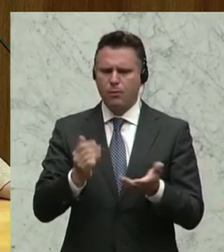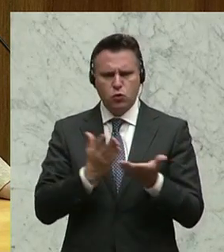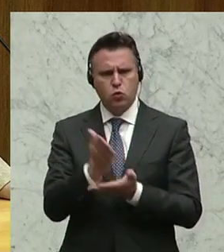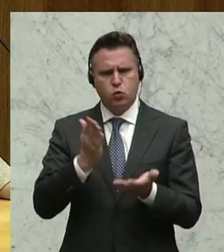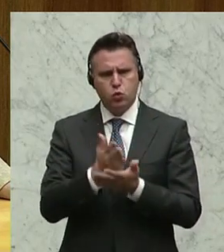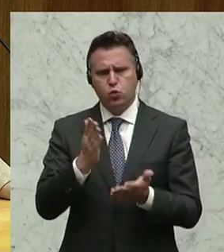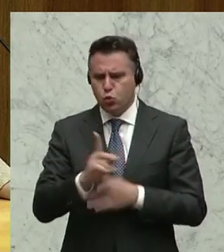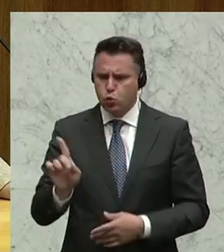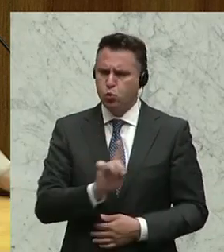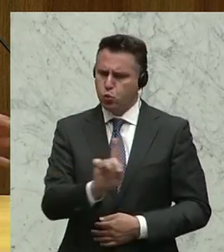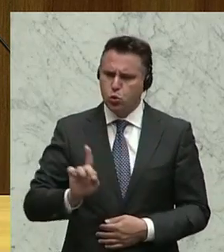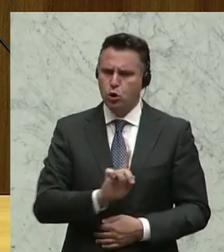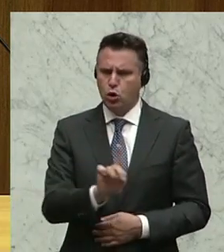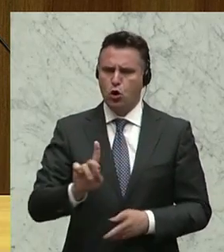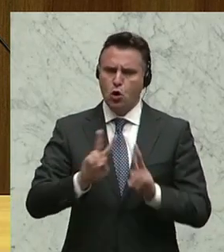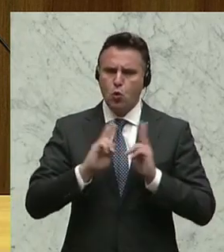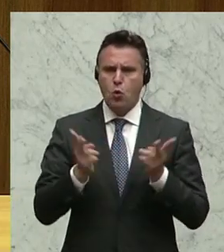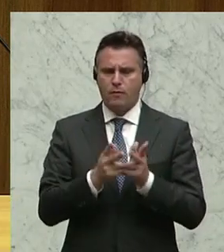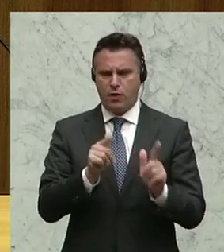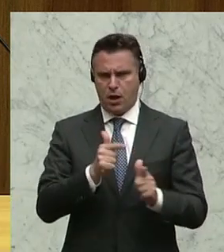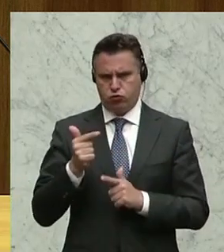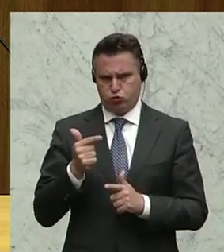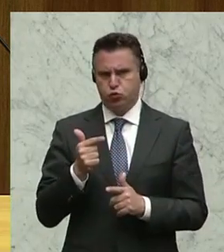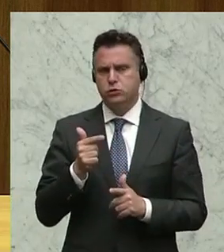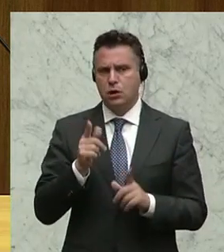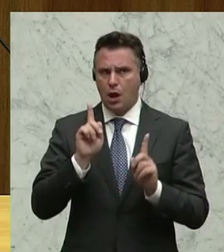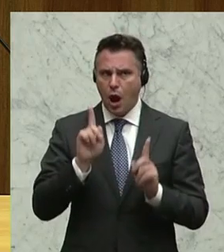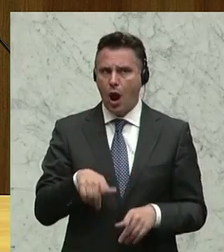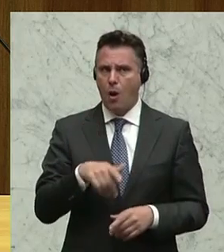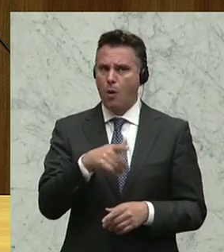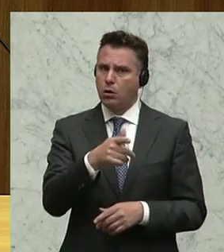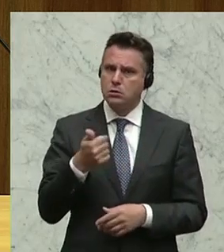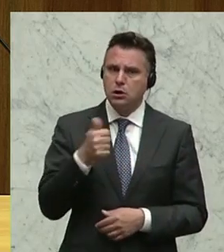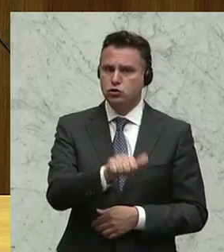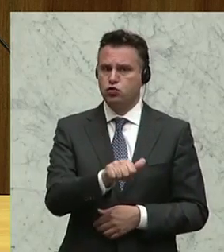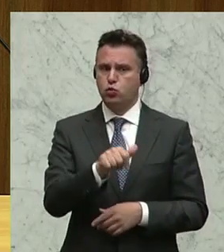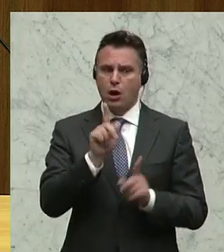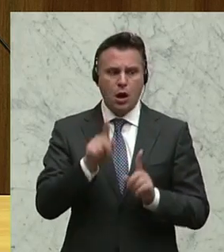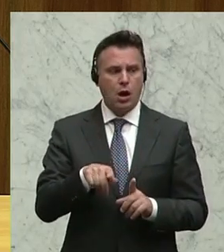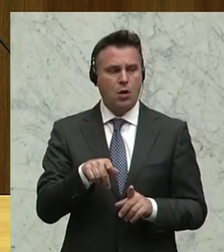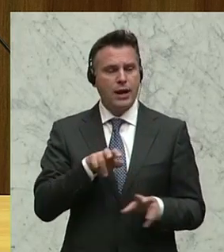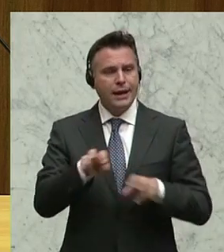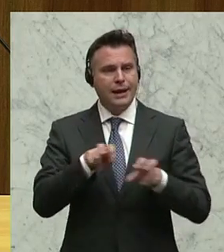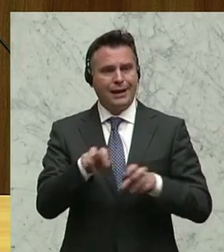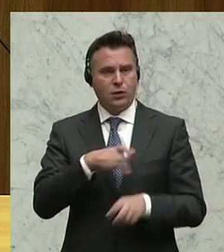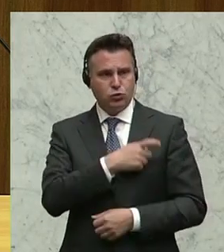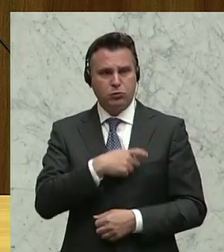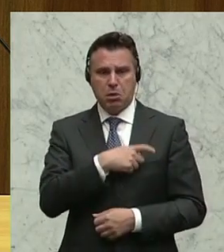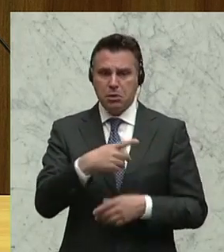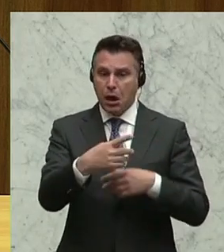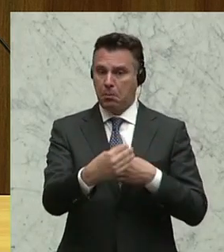im Umweltausschuss ist, so viel Zustimmung bzw. doch so viel Wortmeldungen auch von den Regierungsparteien erhalten hat.